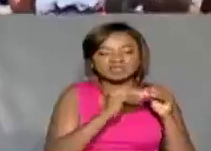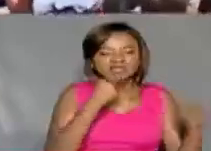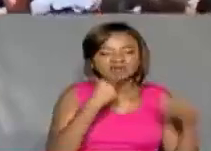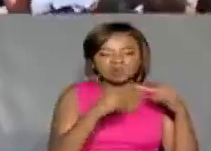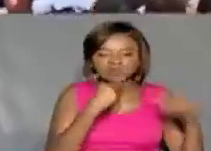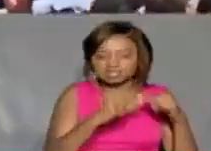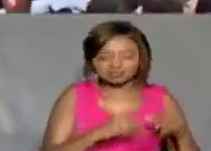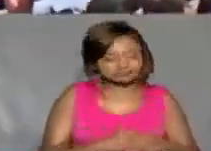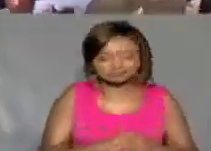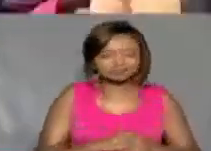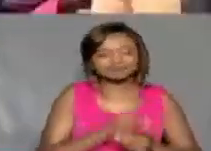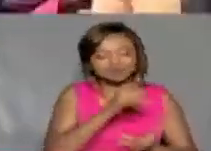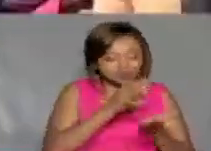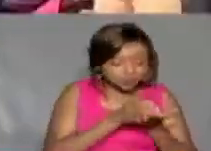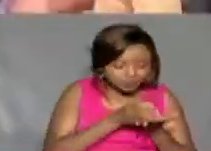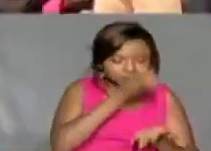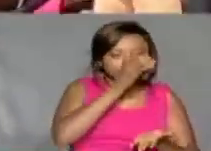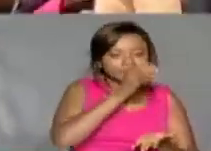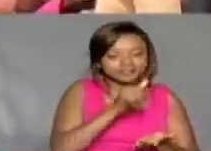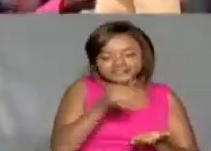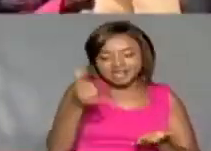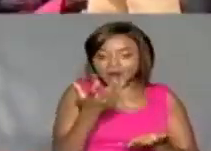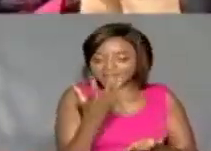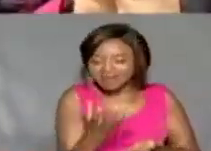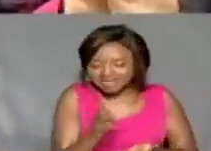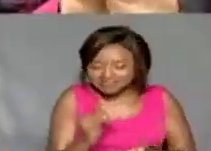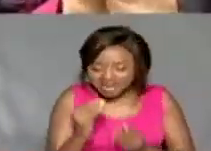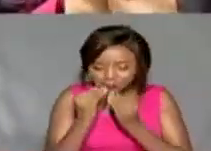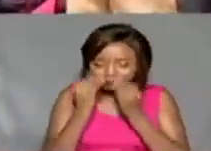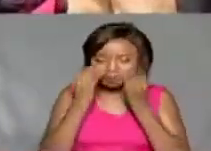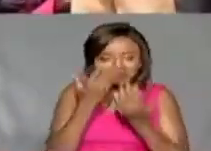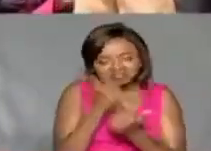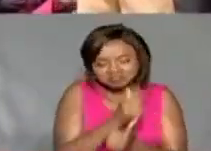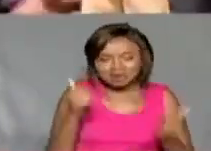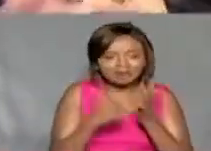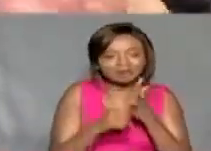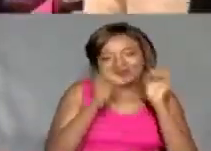Ninyi kunweni chai kwa hoteli, mkule mandazi, mpate mkipata ile mtapata huko kwa nini?